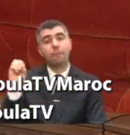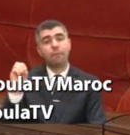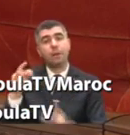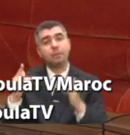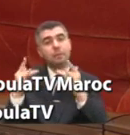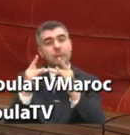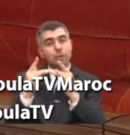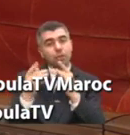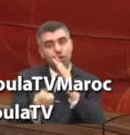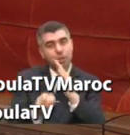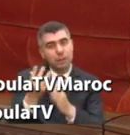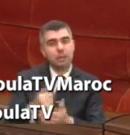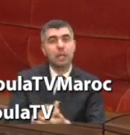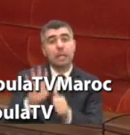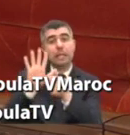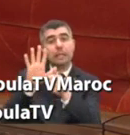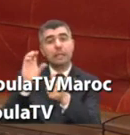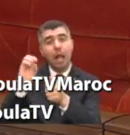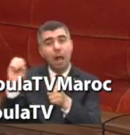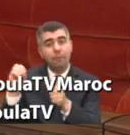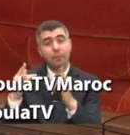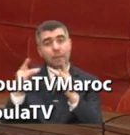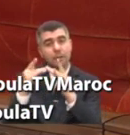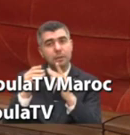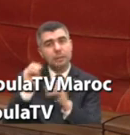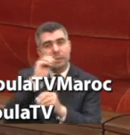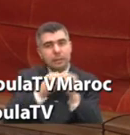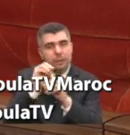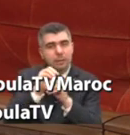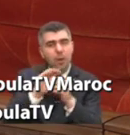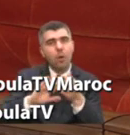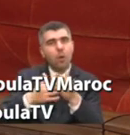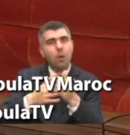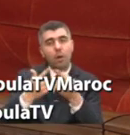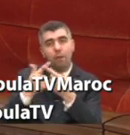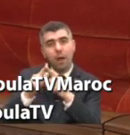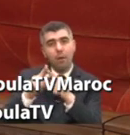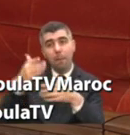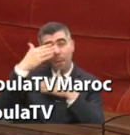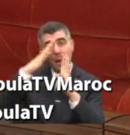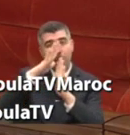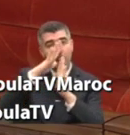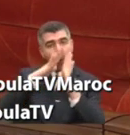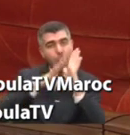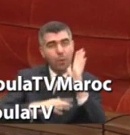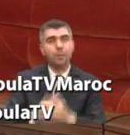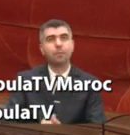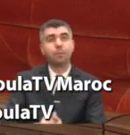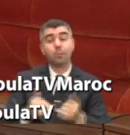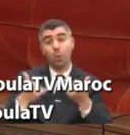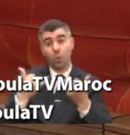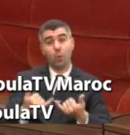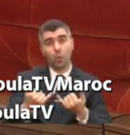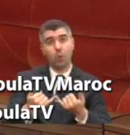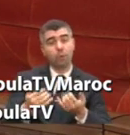جديد، 6000 سرير في طور الانجاز، و2000 سرير في طور الدراسه بمختلف الاقاليم ديال المملكه. هناك كذلك مقاربه اليوم